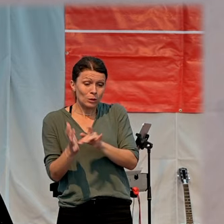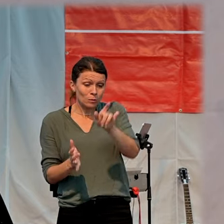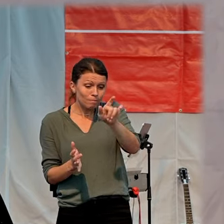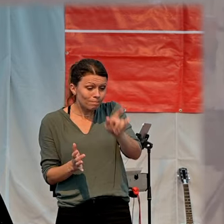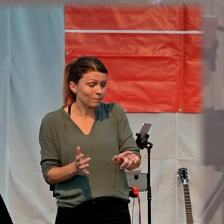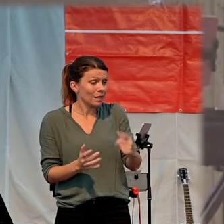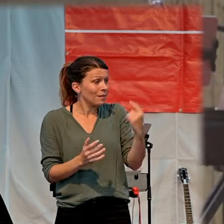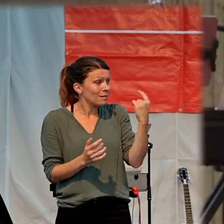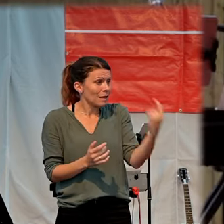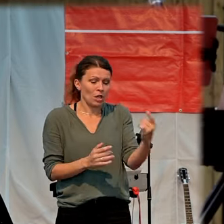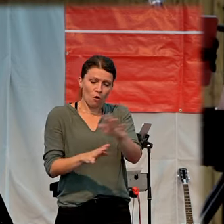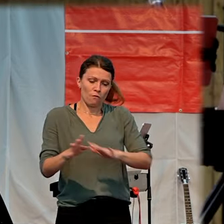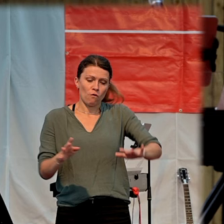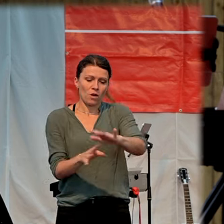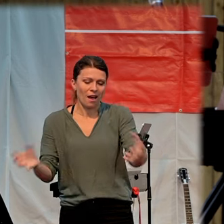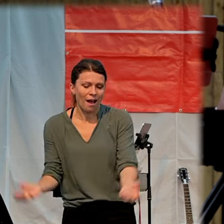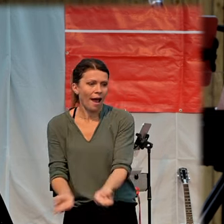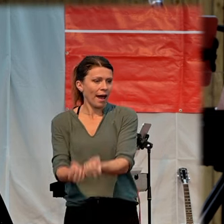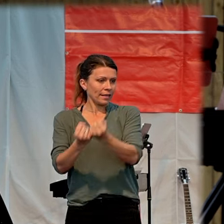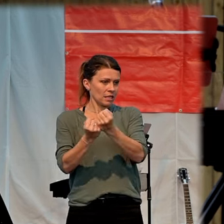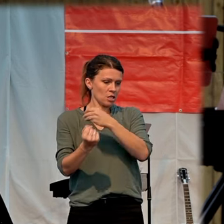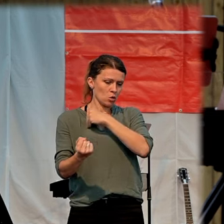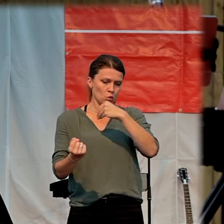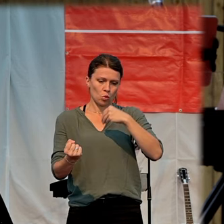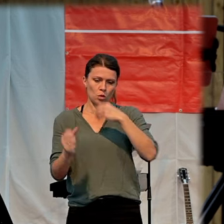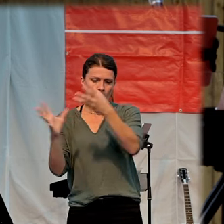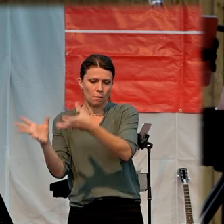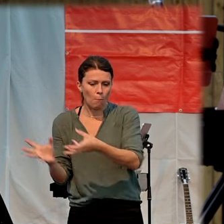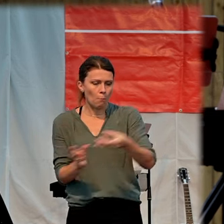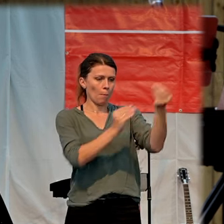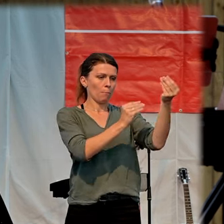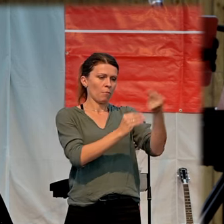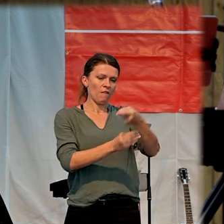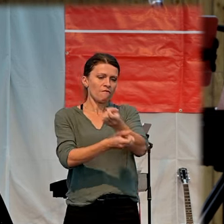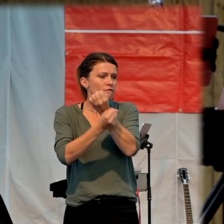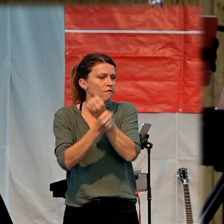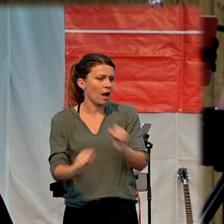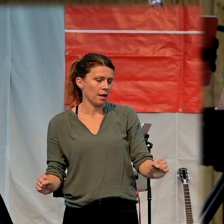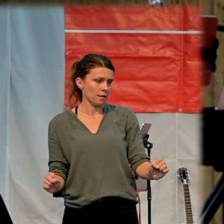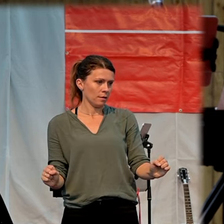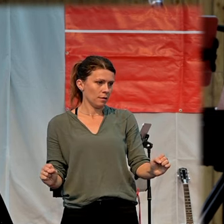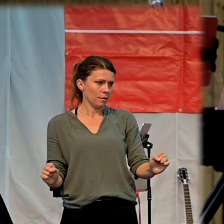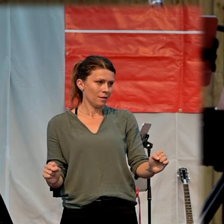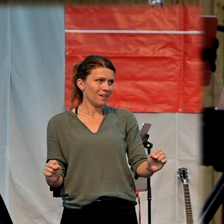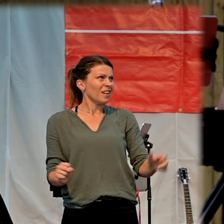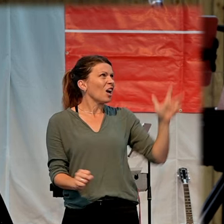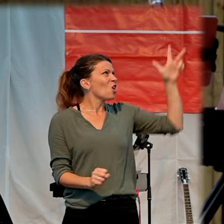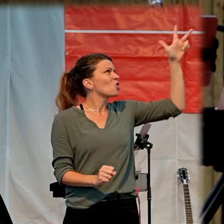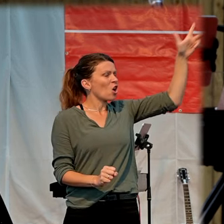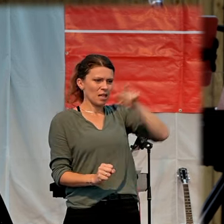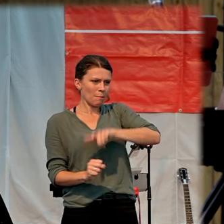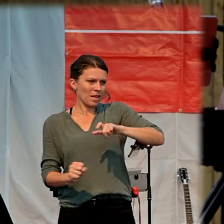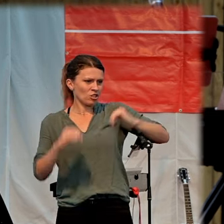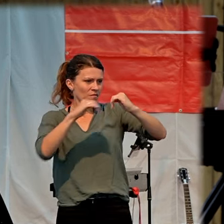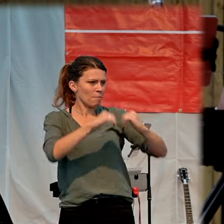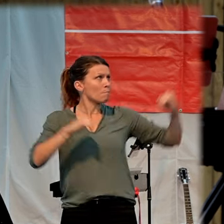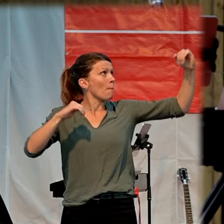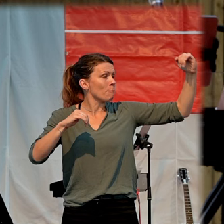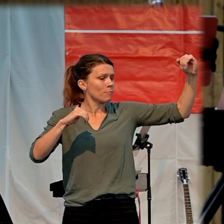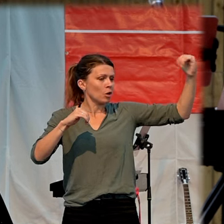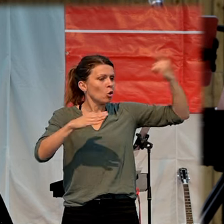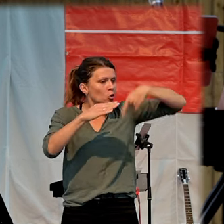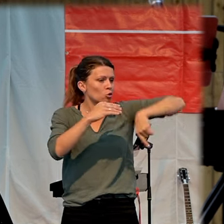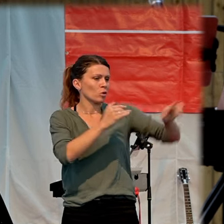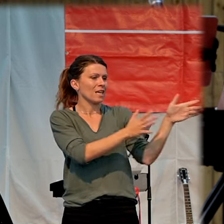wird und von ihren Sünden befreit. Er überbrückt die Kluft zwischen Gott und Menschen.